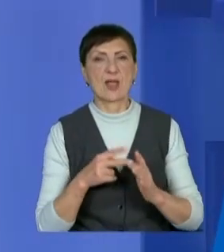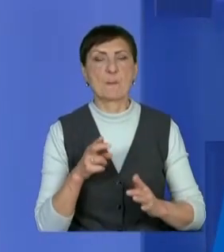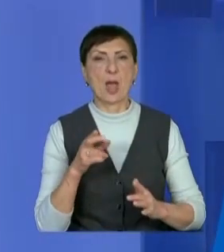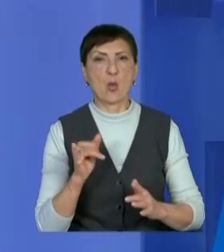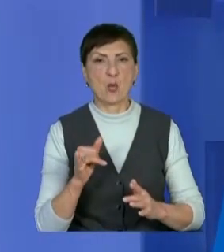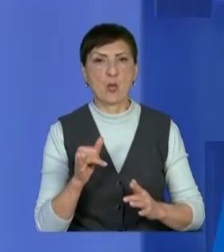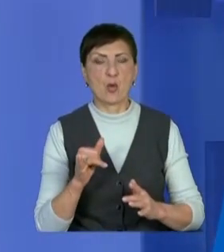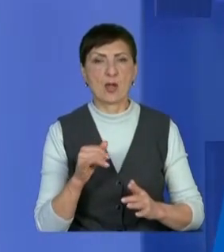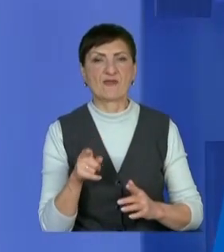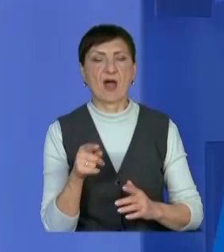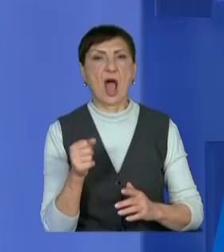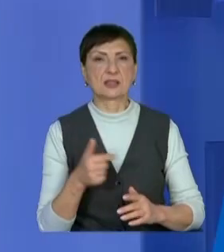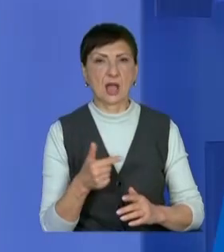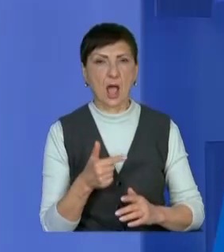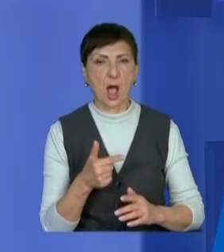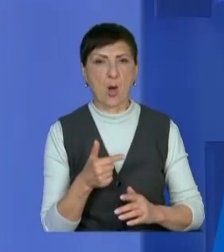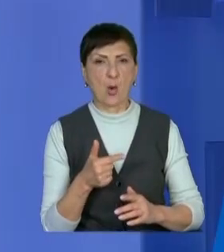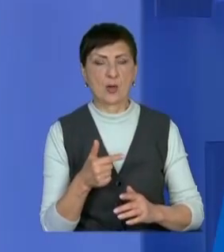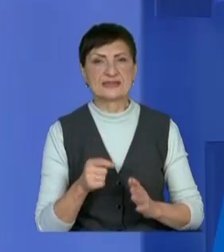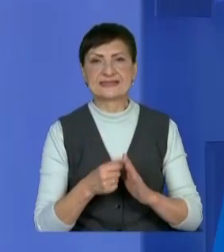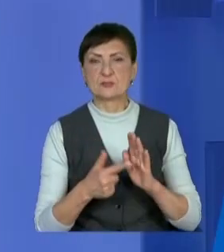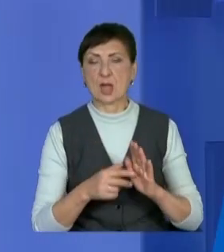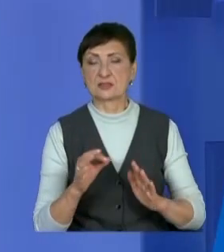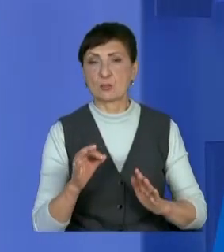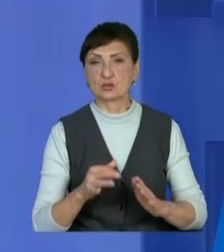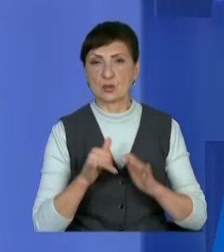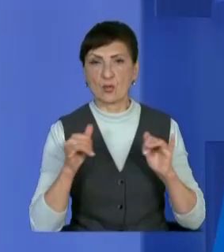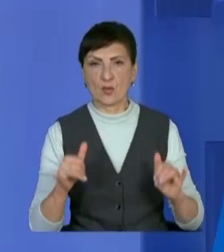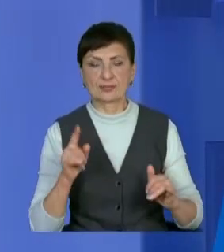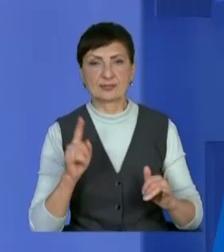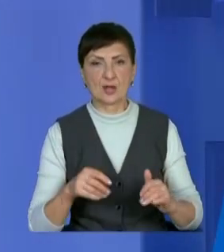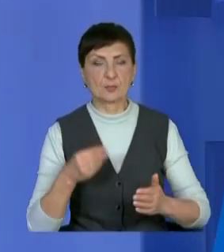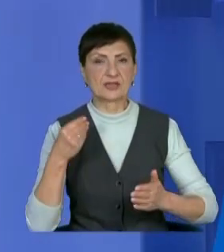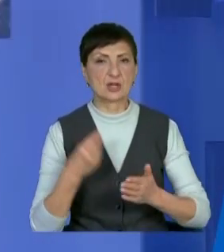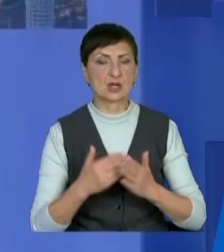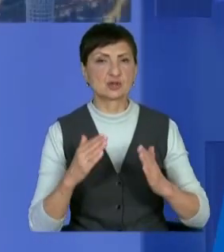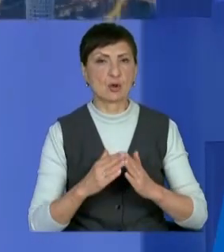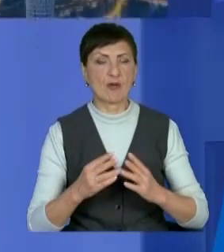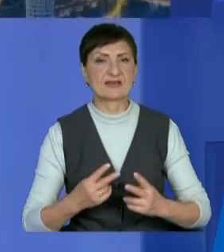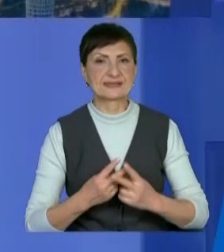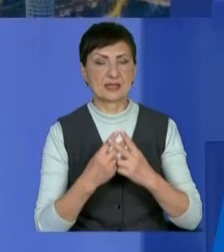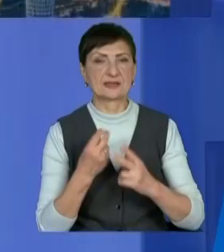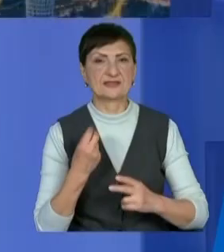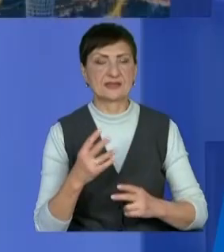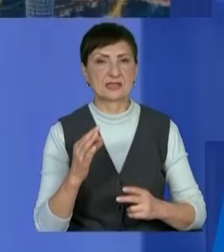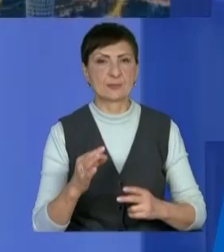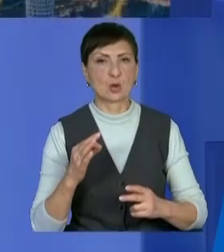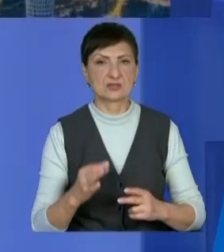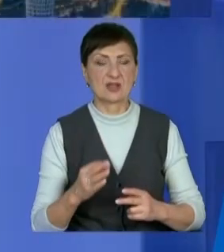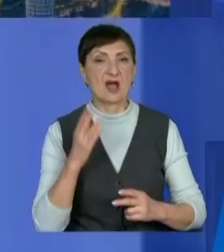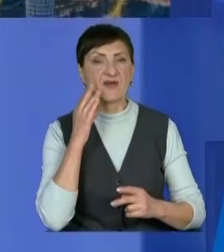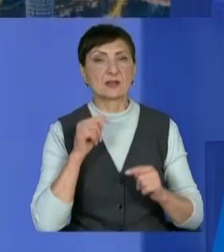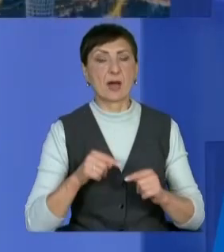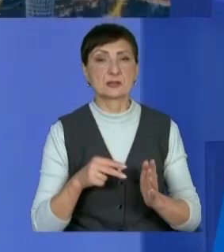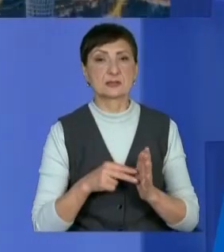жилье отмечается в Атырау с ростом на 17%, также заметно подорожало жилье в столице на 12%, в Алматы